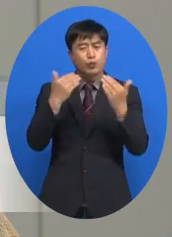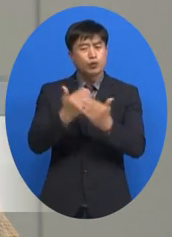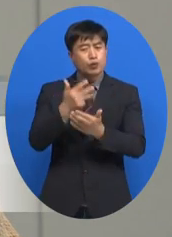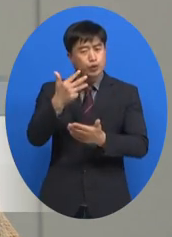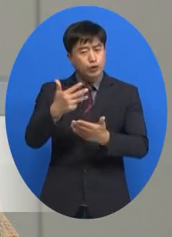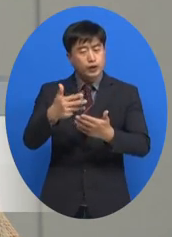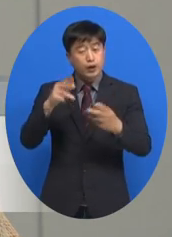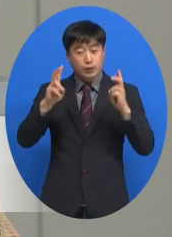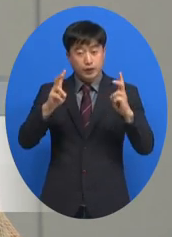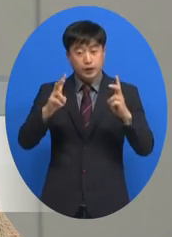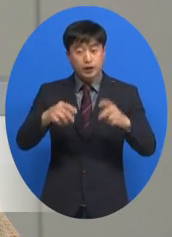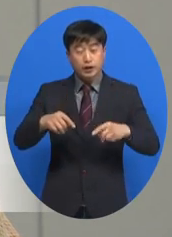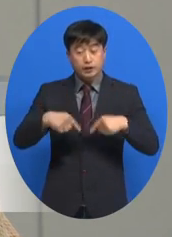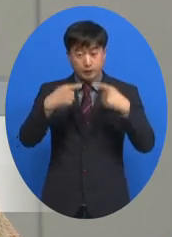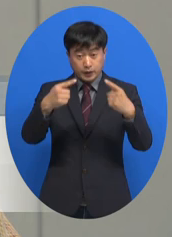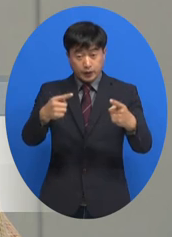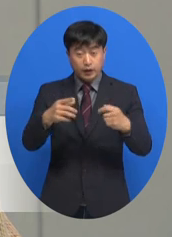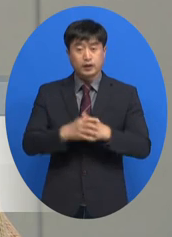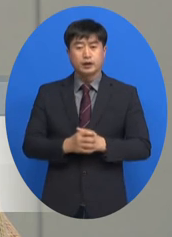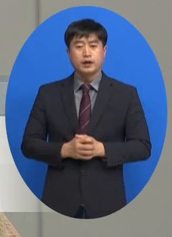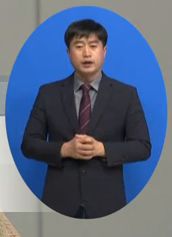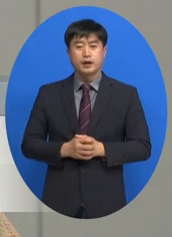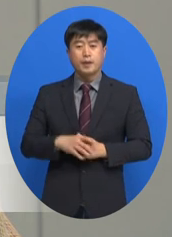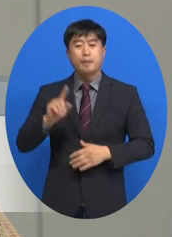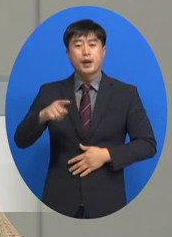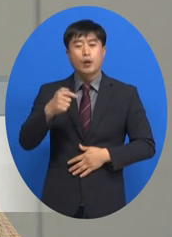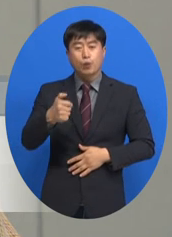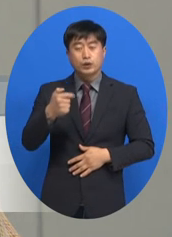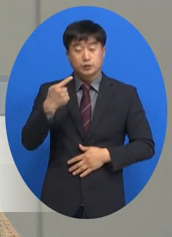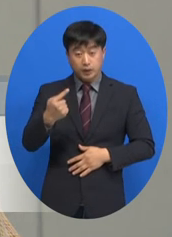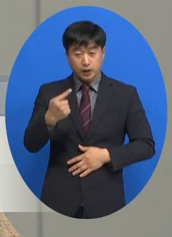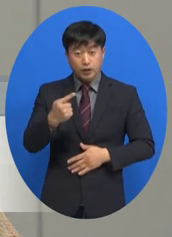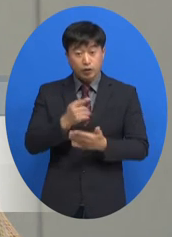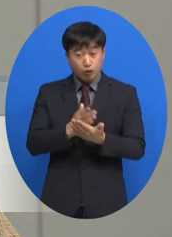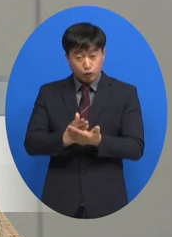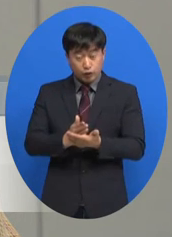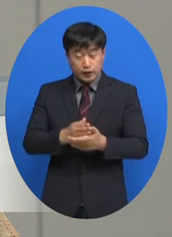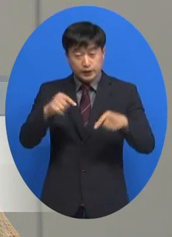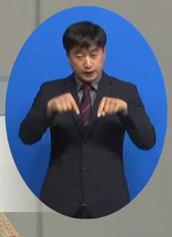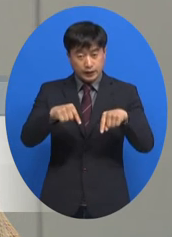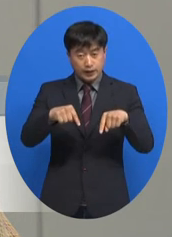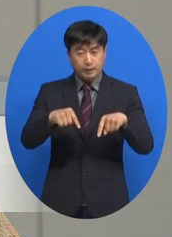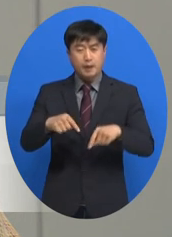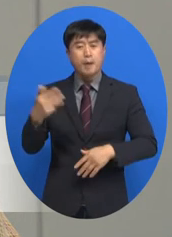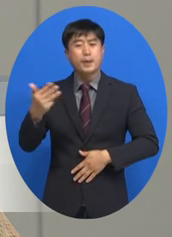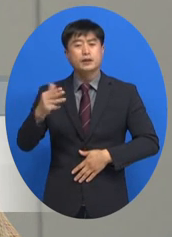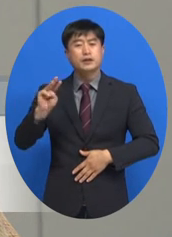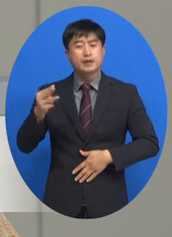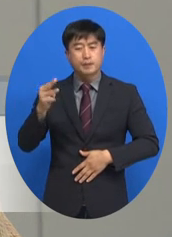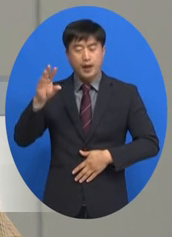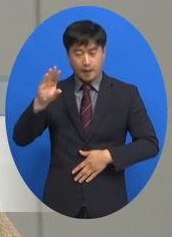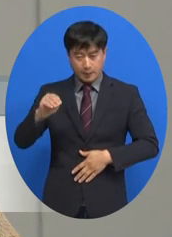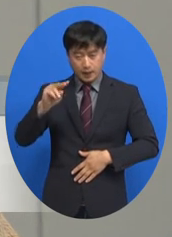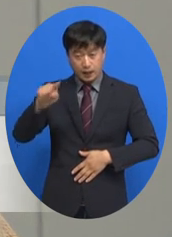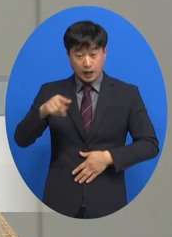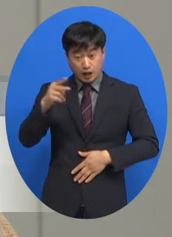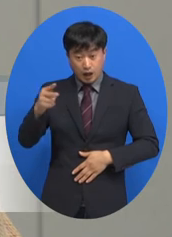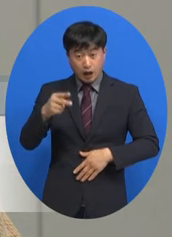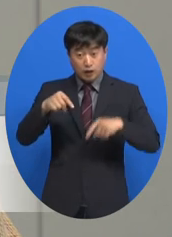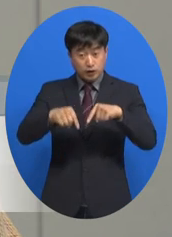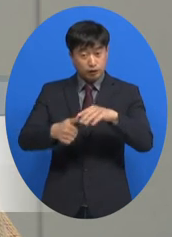총 8개 기업이 전시에 참가해서 151건의 상담 건수와 약 8,300만 달러의